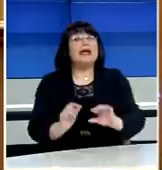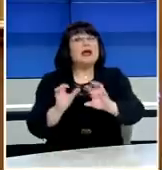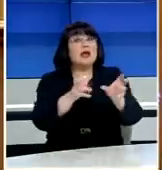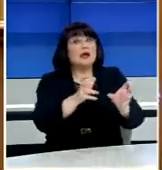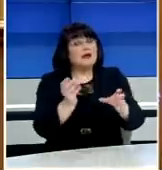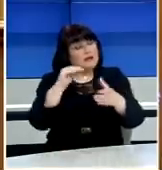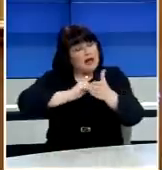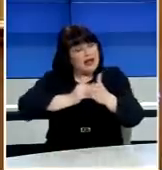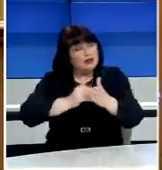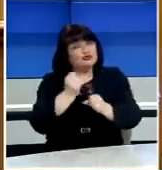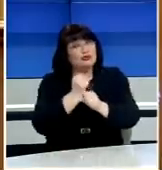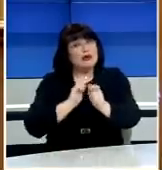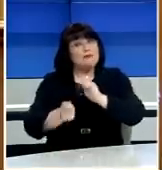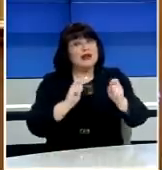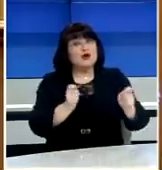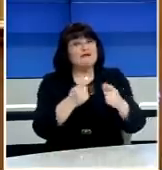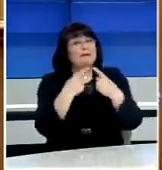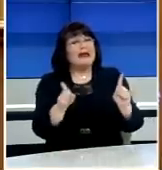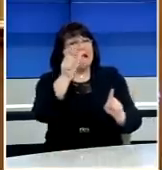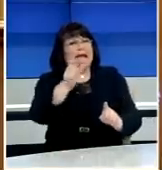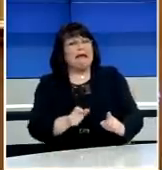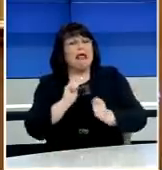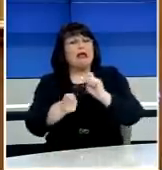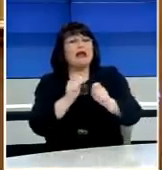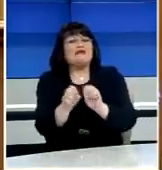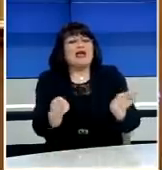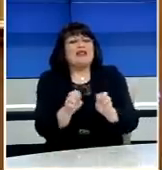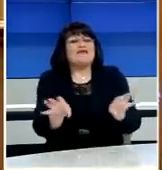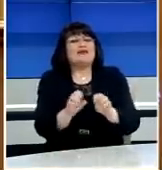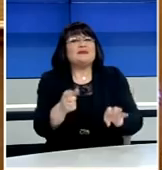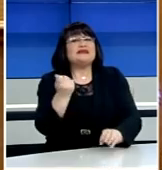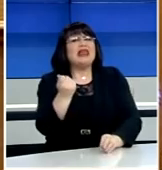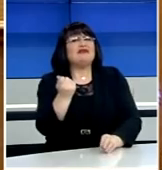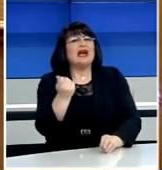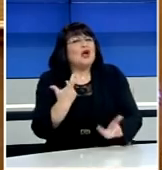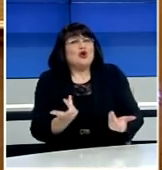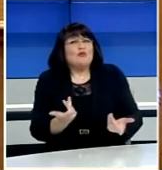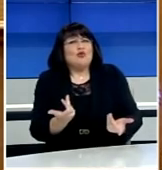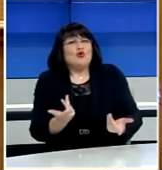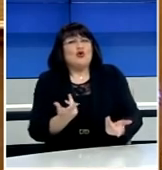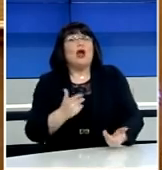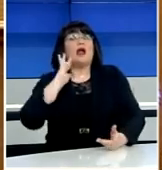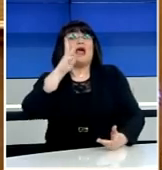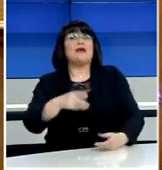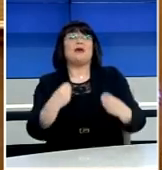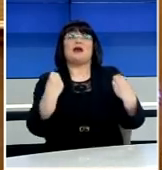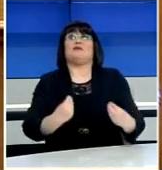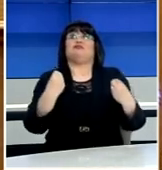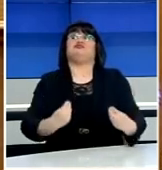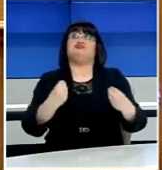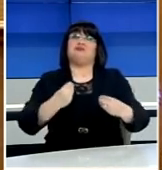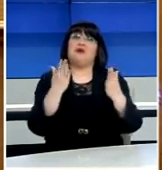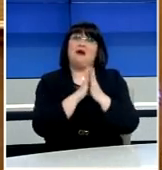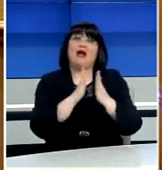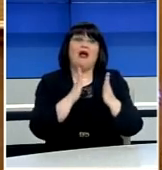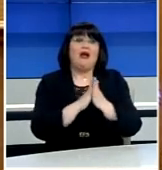θρέψουν. Αυτοί οι περίεργοι τύποι, στους οποίους δώσατε αφιδώς κρατικό χρήμα για να σας λιβανίζουν στα πρωτοσέλιδά τους. Ότι είστε